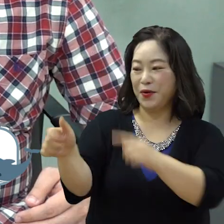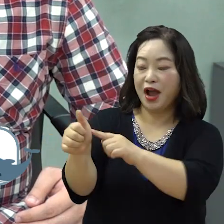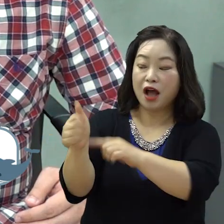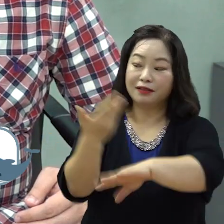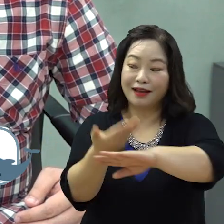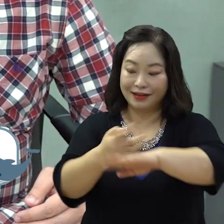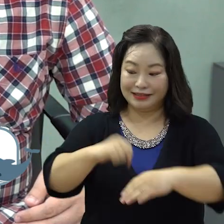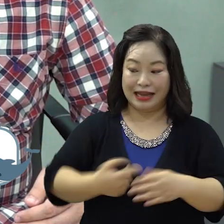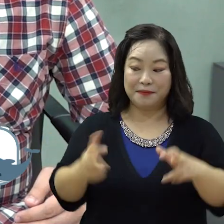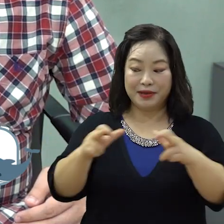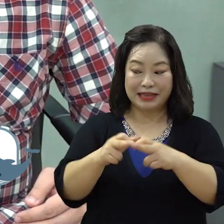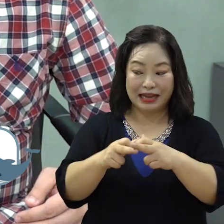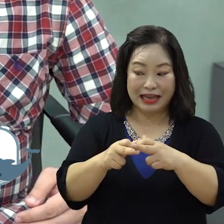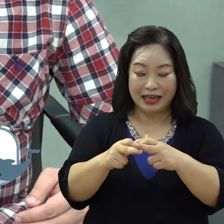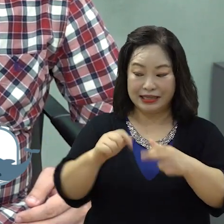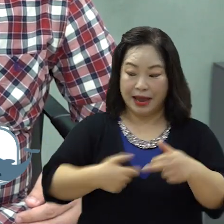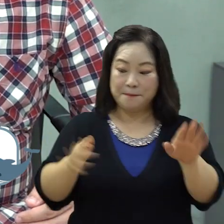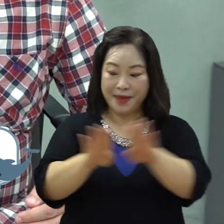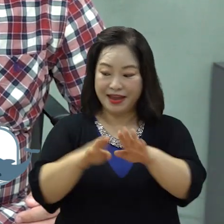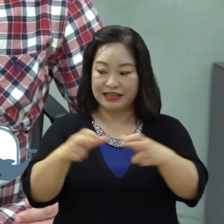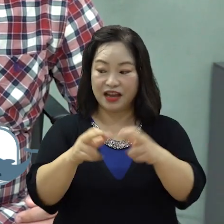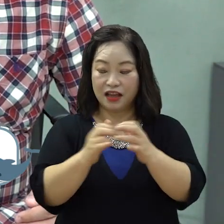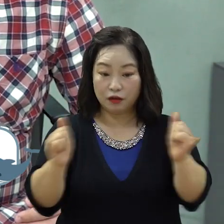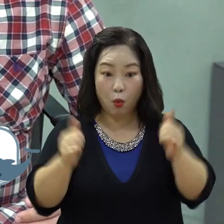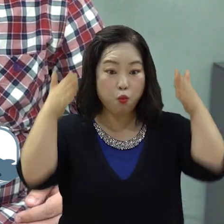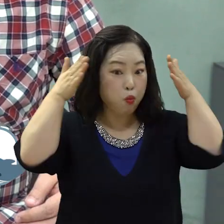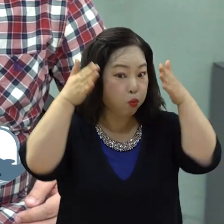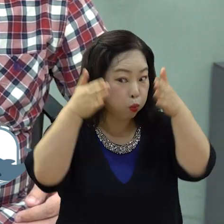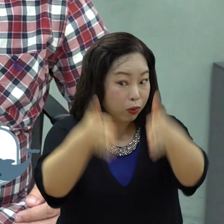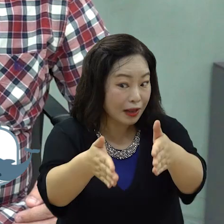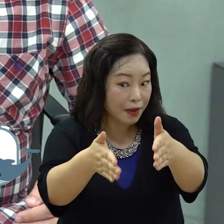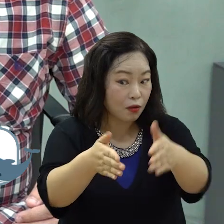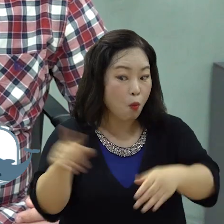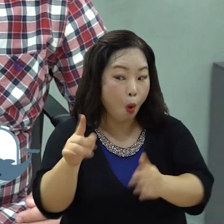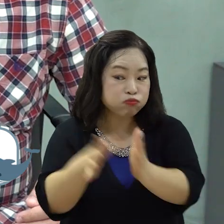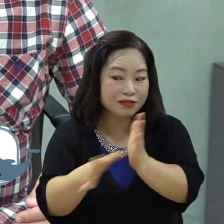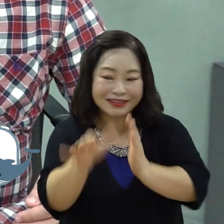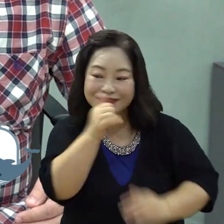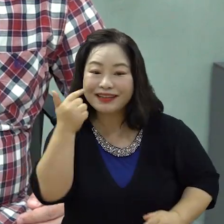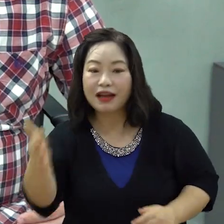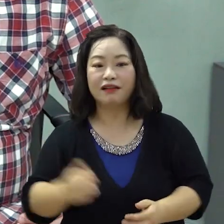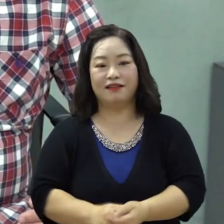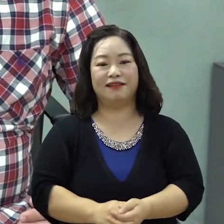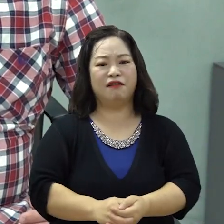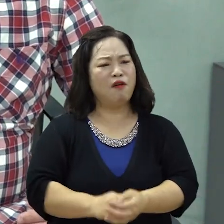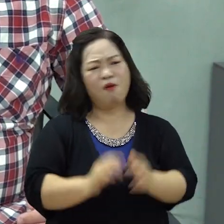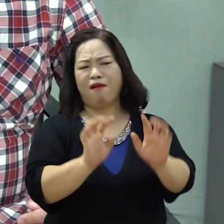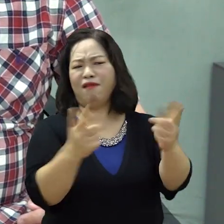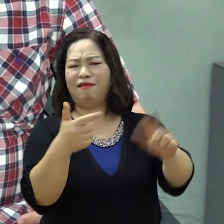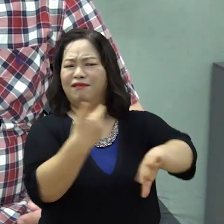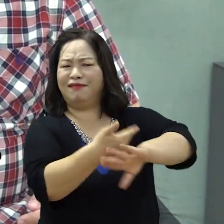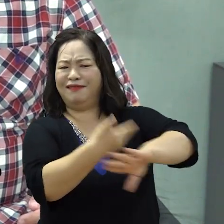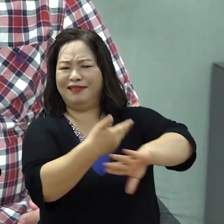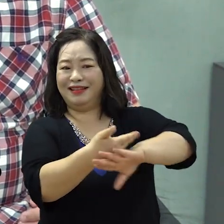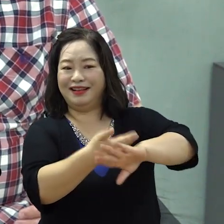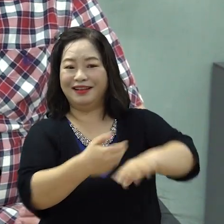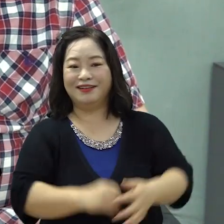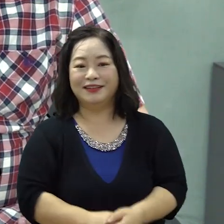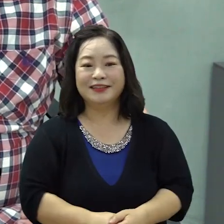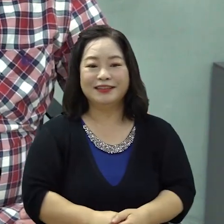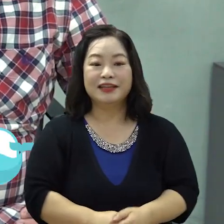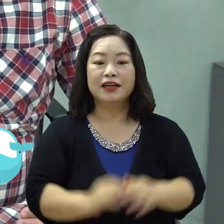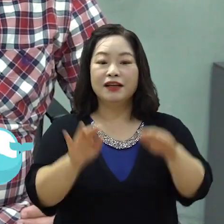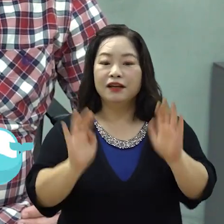다른 자폐성 장애인 분들도 그렇게 확 꽂혀서 몰입하고 있는 무언가가 꼭 하나씩 다 있는 건가요? 그렇다고 볼 수도 없고 그렇다고도 할